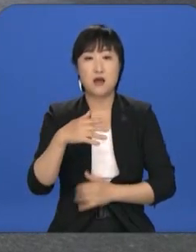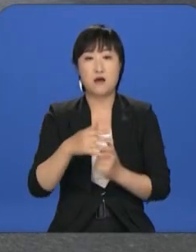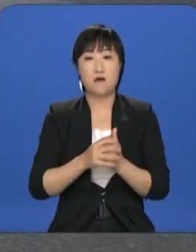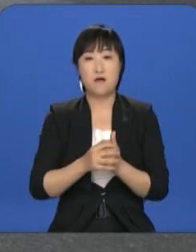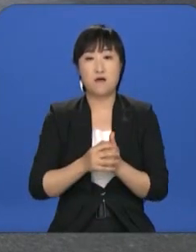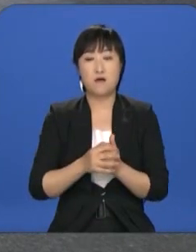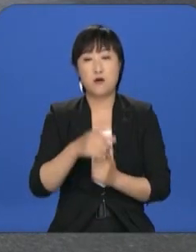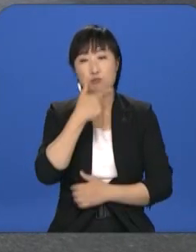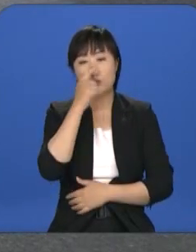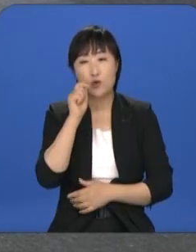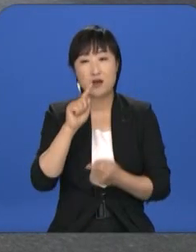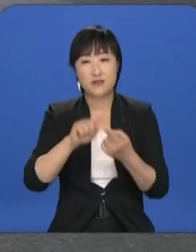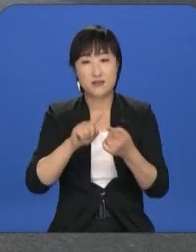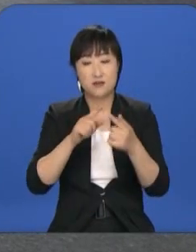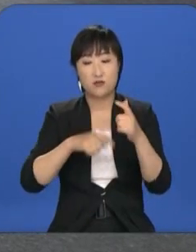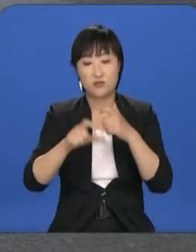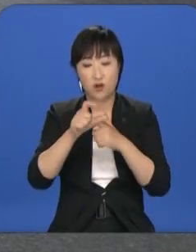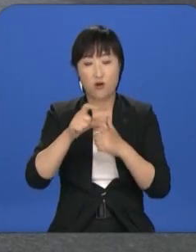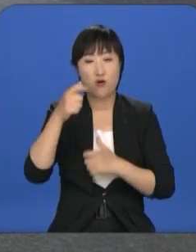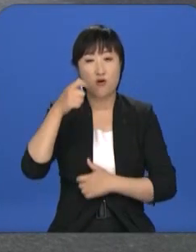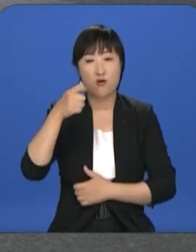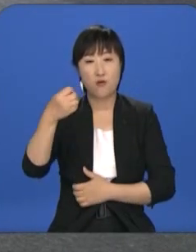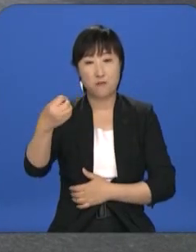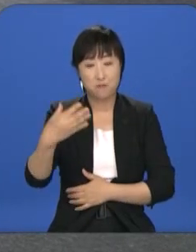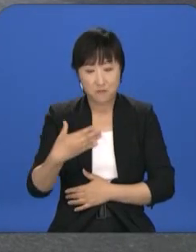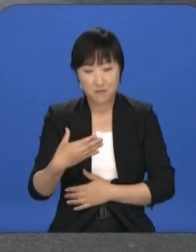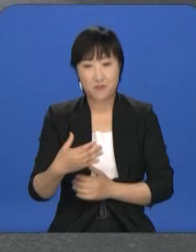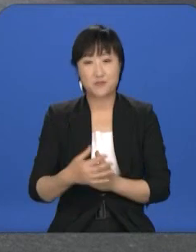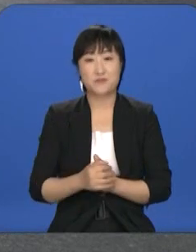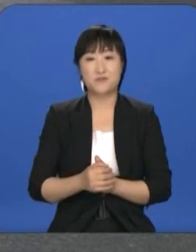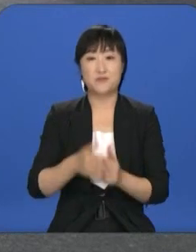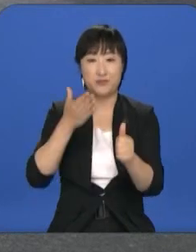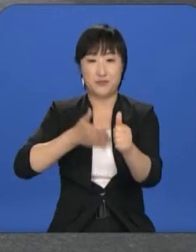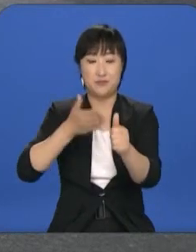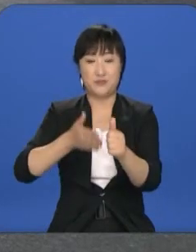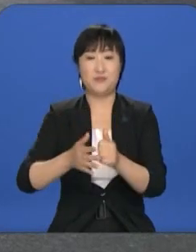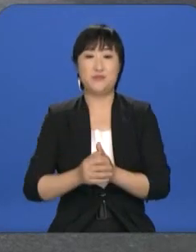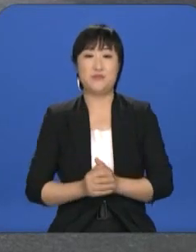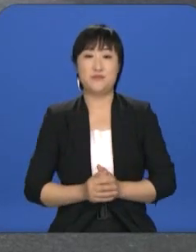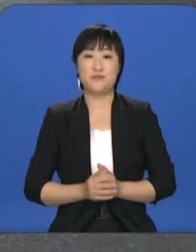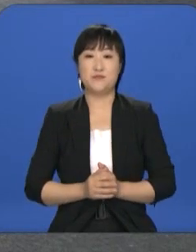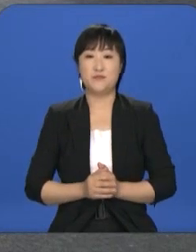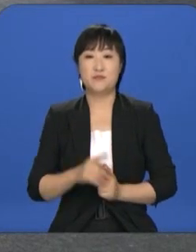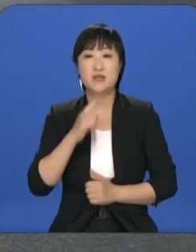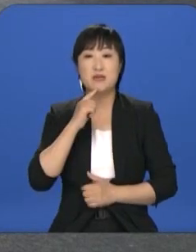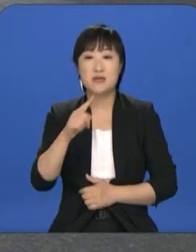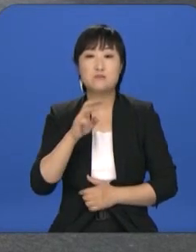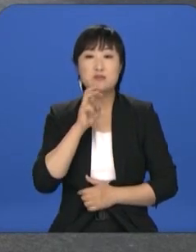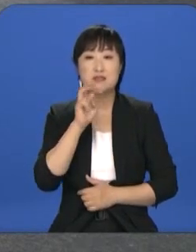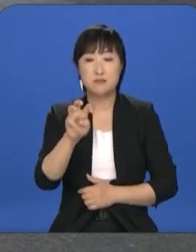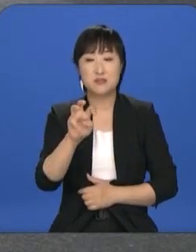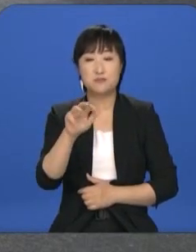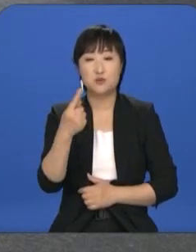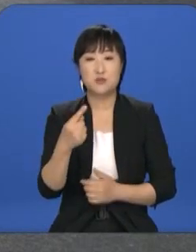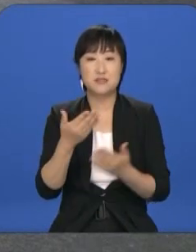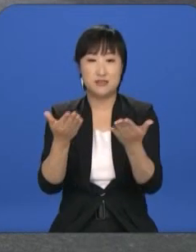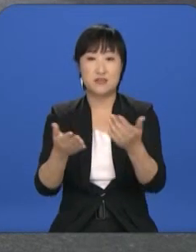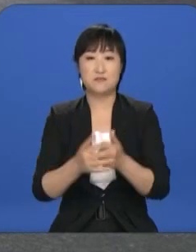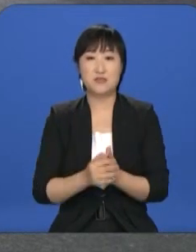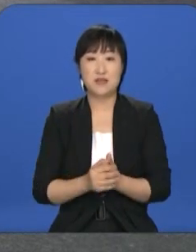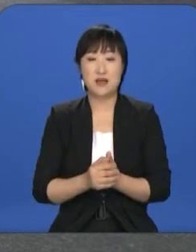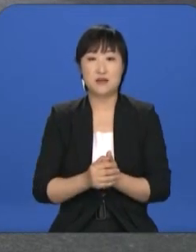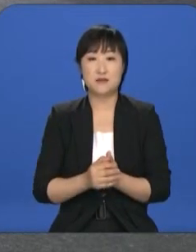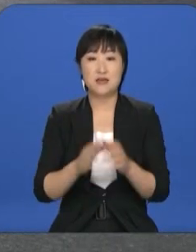토론에서 미진했던 부분에 대해 보충 발언과 유권자들께 드릴 당부의 말씀하실 수 있는 기회를 1분 30초씩